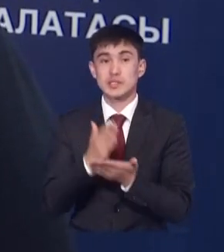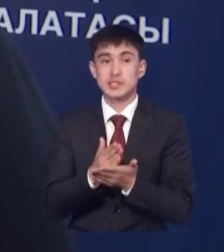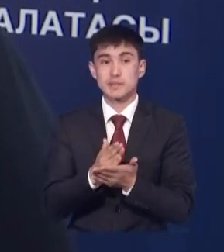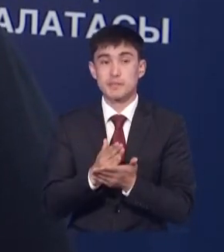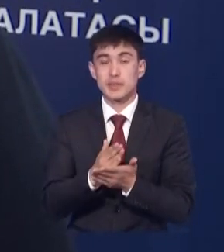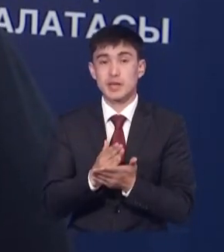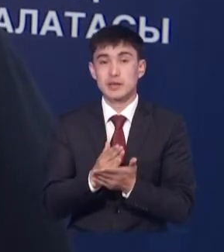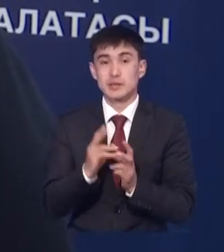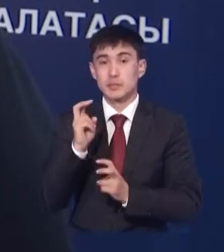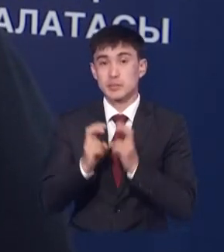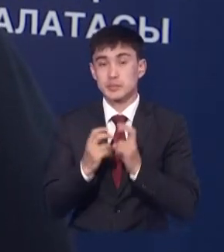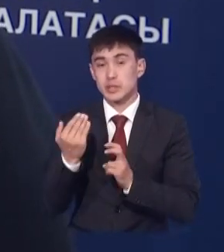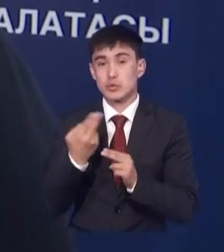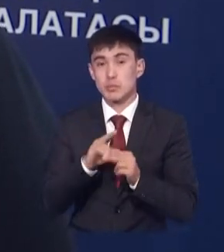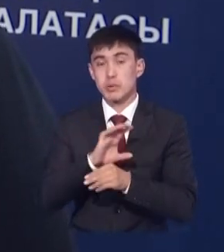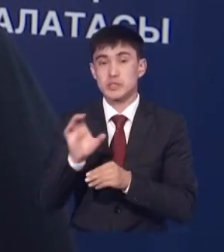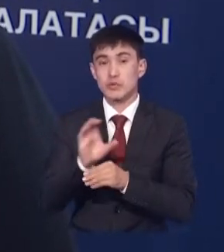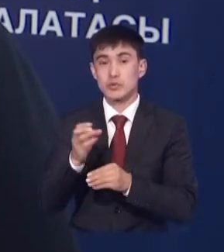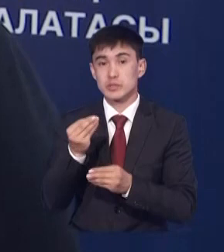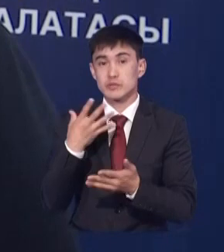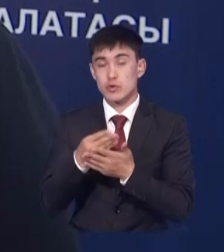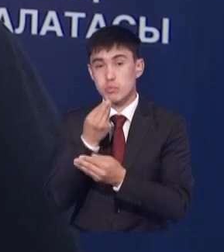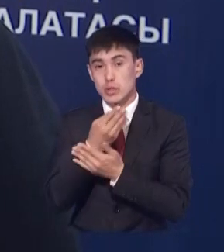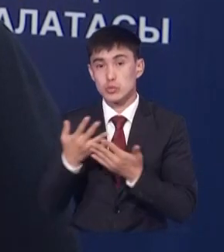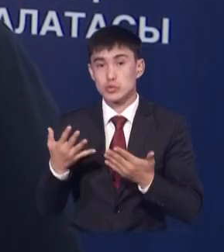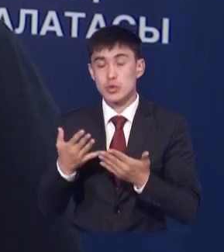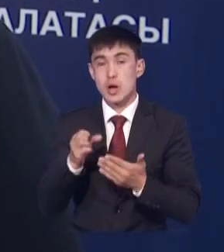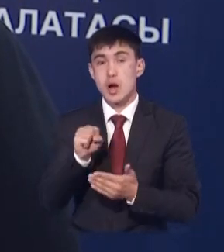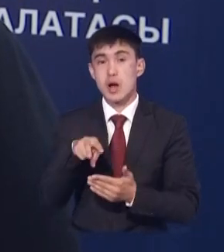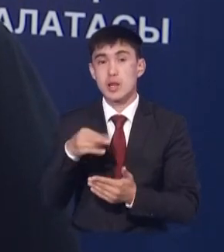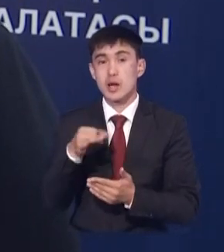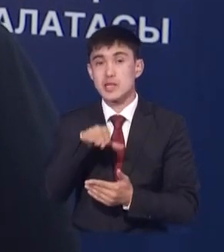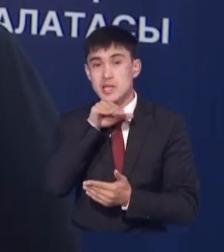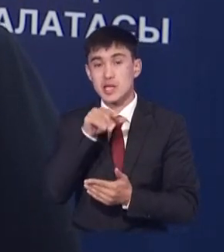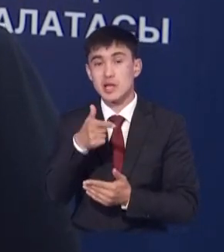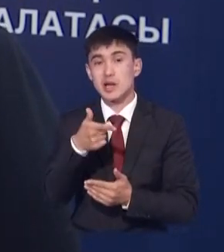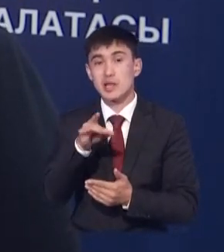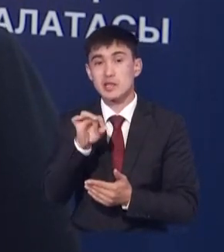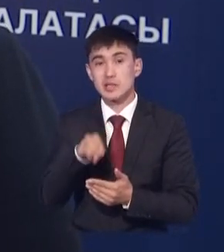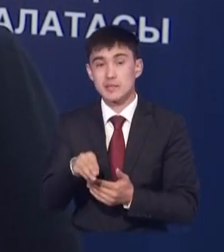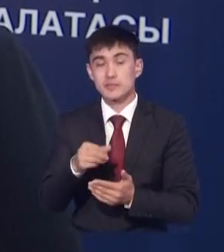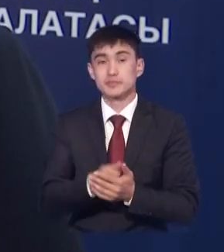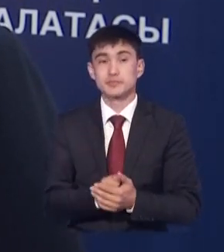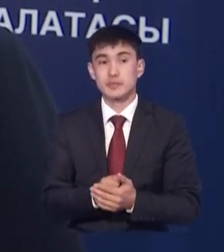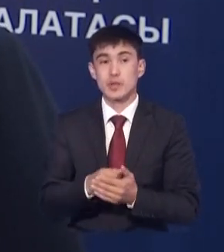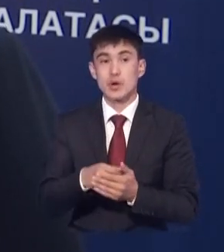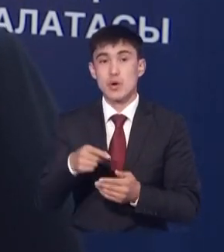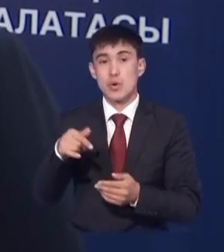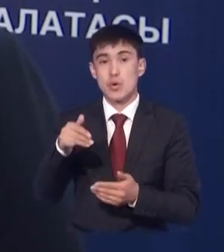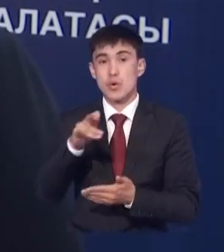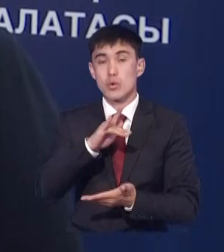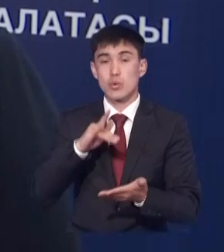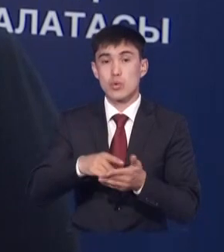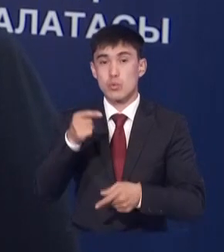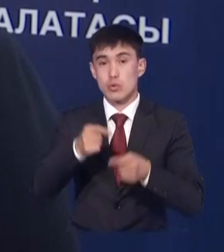предприятия, промышленные предприятия, которые производят свою продукцию, как Алакай, Текеле Гранит, Гормонзавод, который